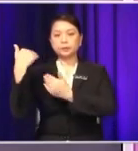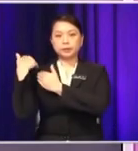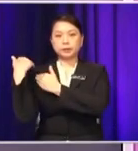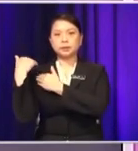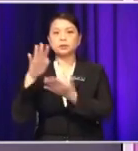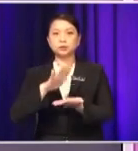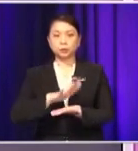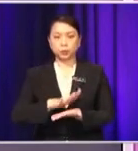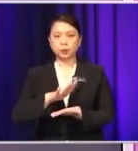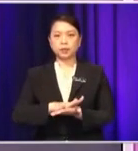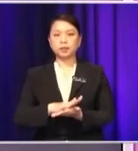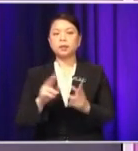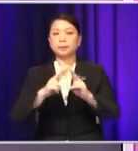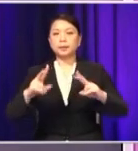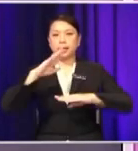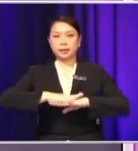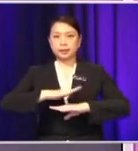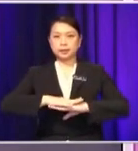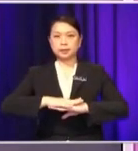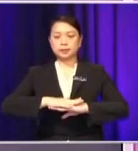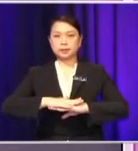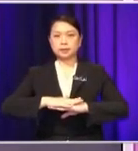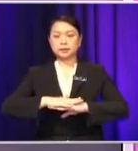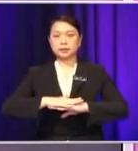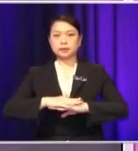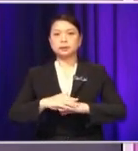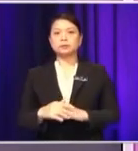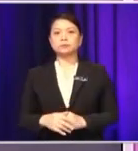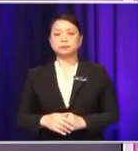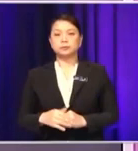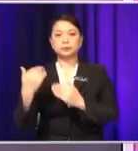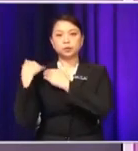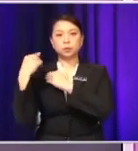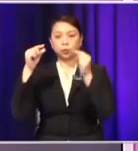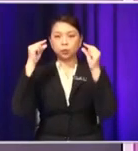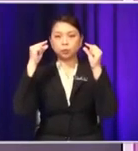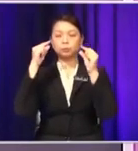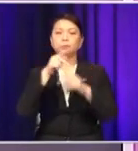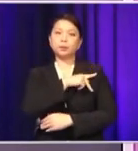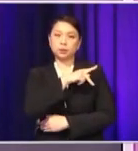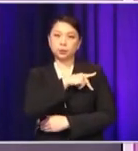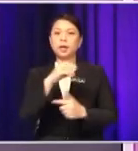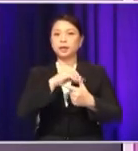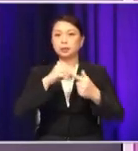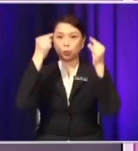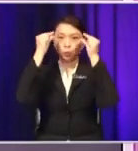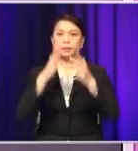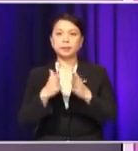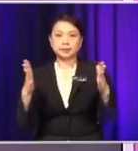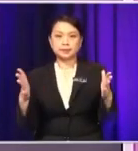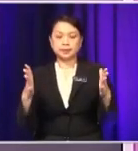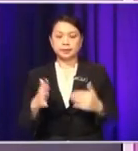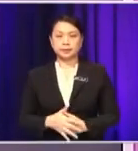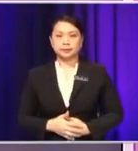kita melihat pada yang paling atas sekali adalah peranan pengetua ataupun guru besar. Ya, itu memang semuanya di bawah tanggungjawab peranan